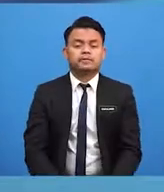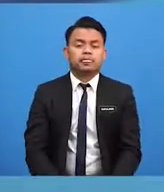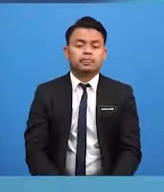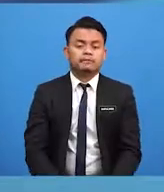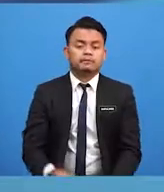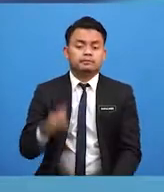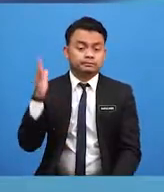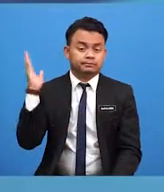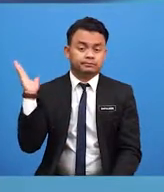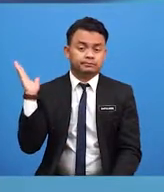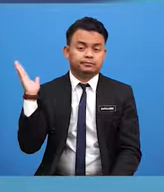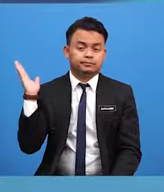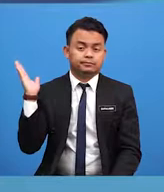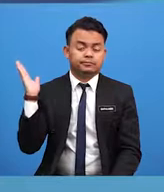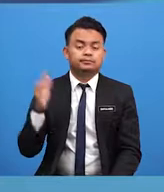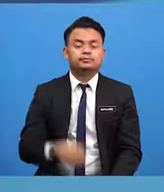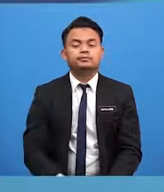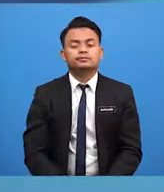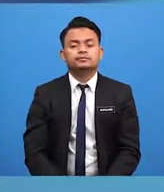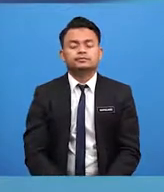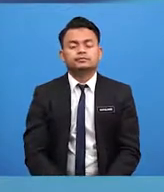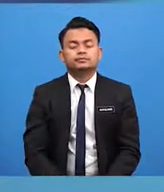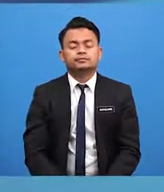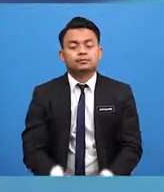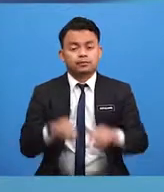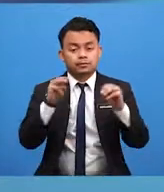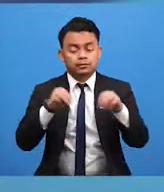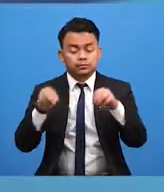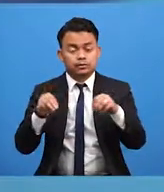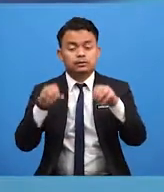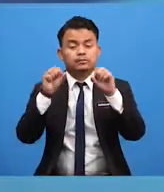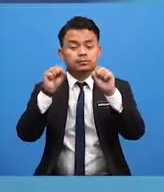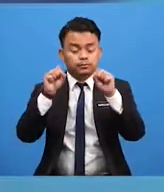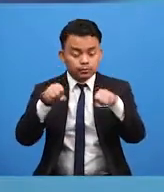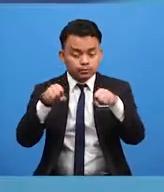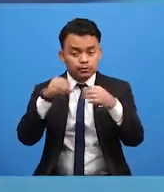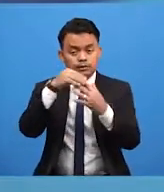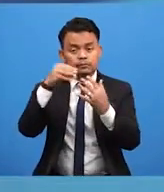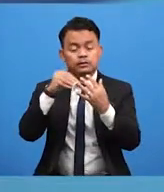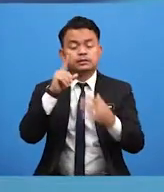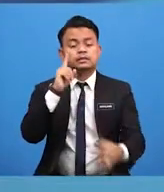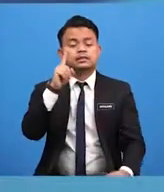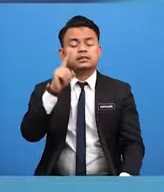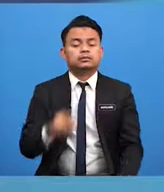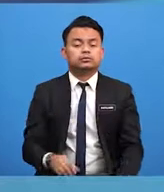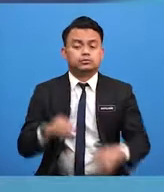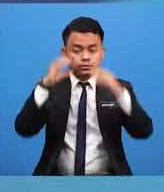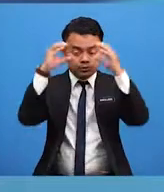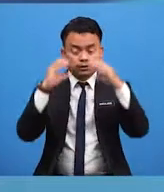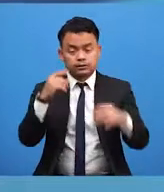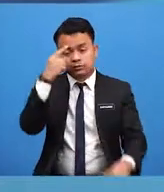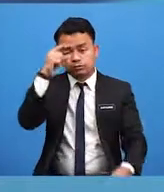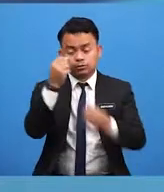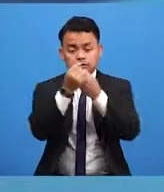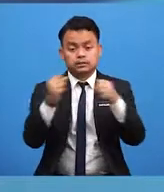kedua, bouquet gani. Murid-murid boleh memilih salah satu cara